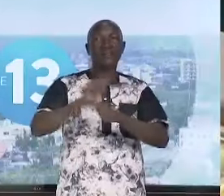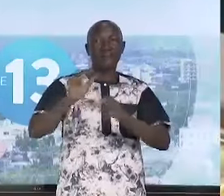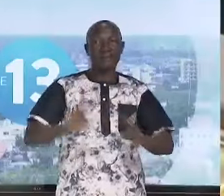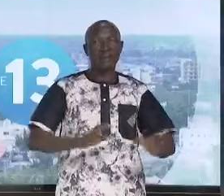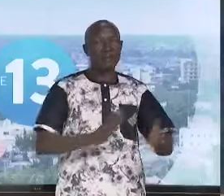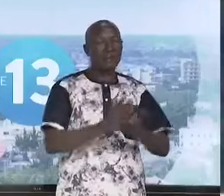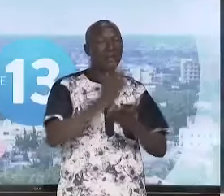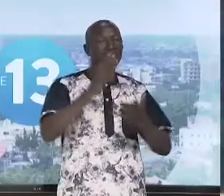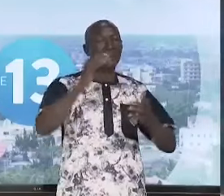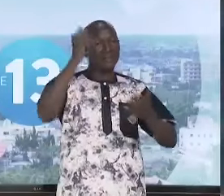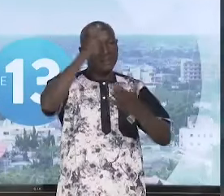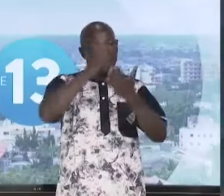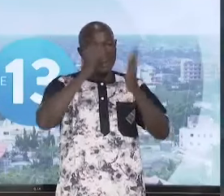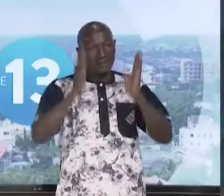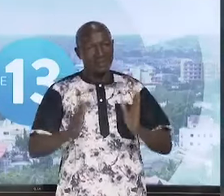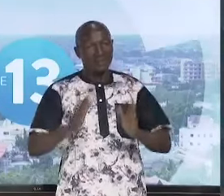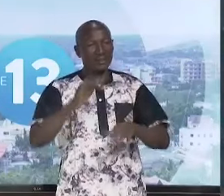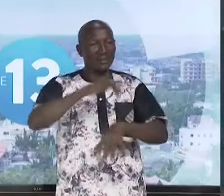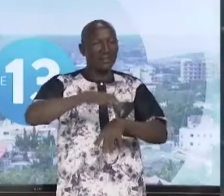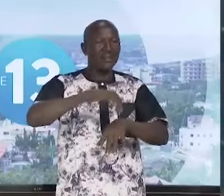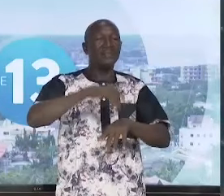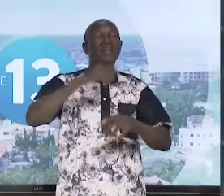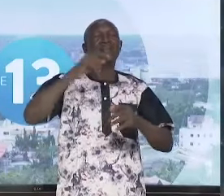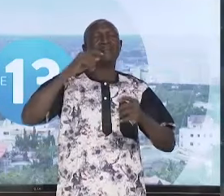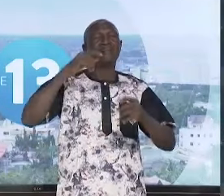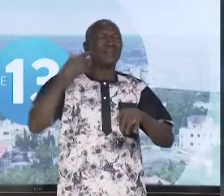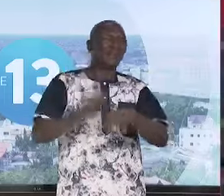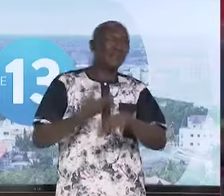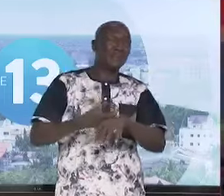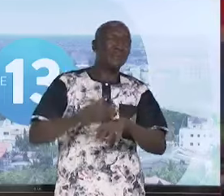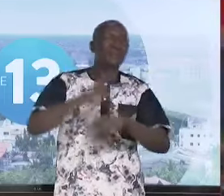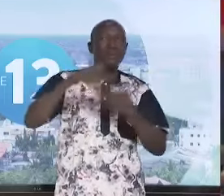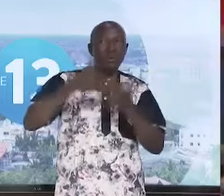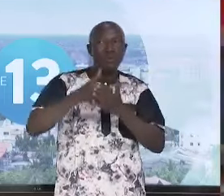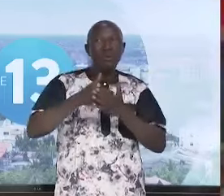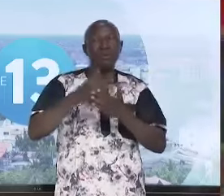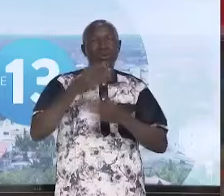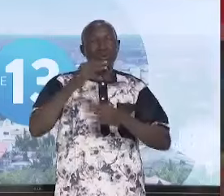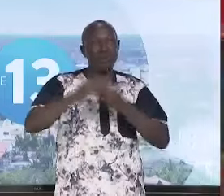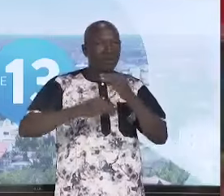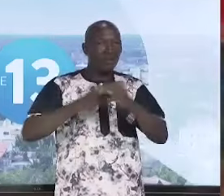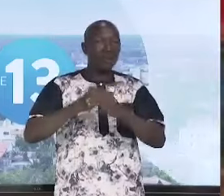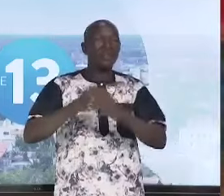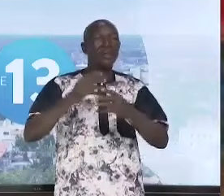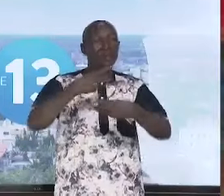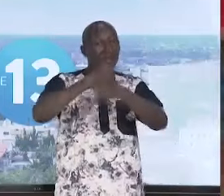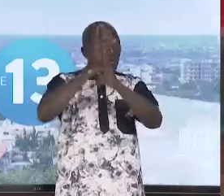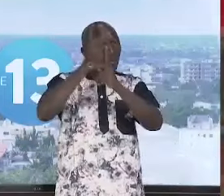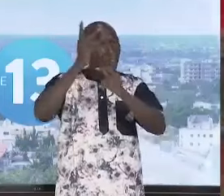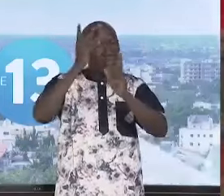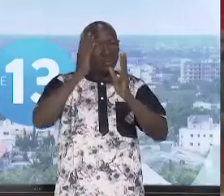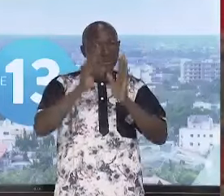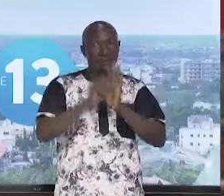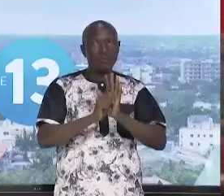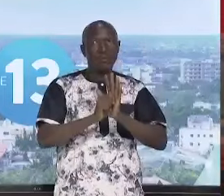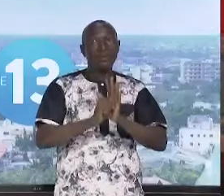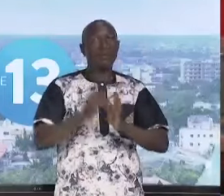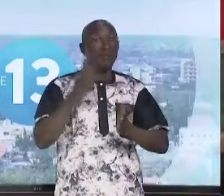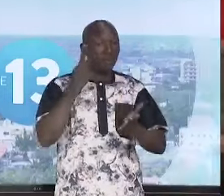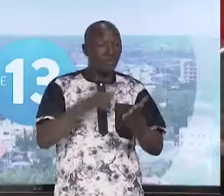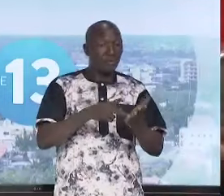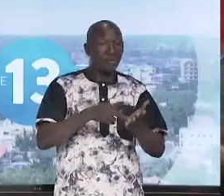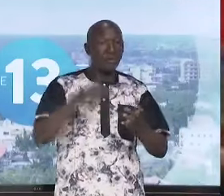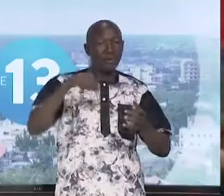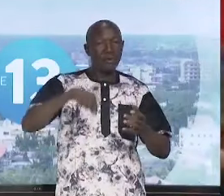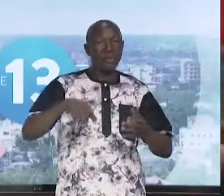ces temps assez difficiles pour tout le monde. Il y a eu quand même beaucoup de productions et nous avons remarqué que la jeunesse